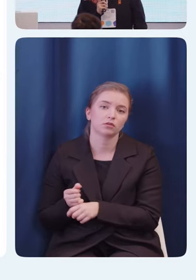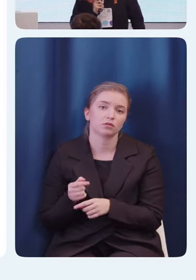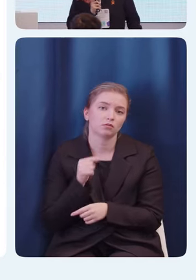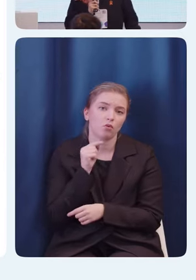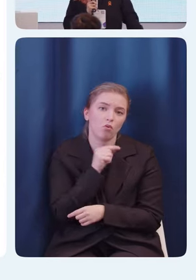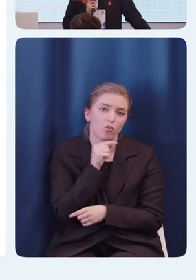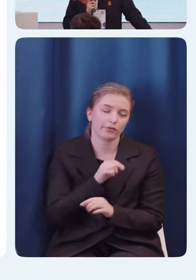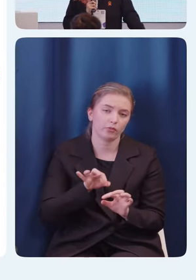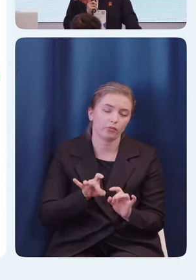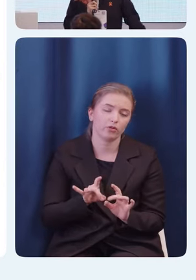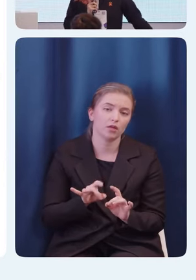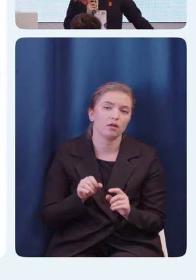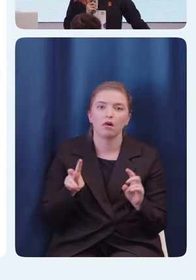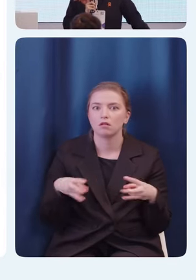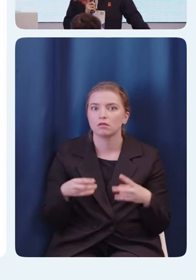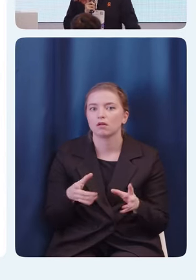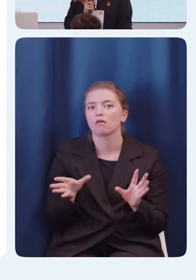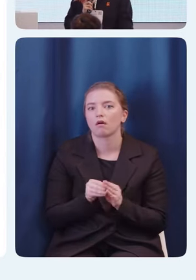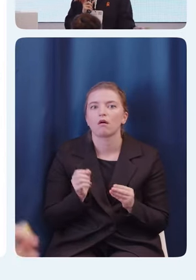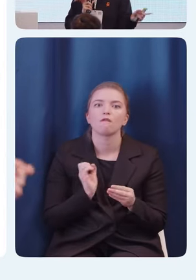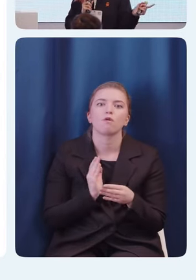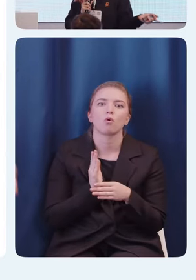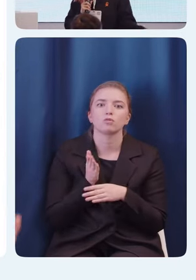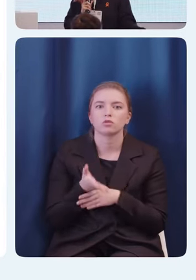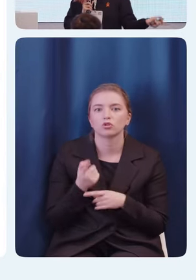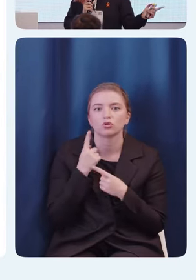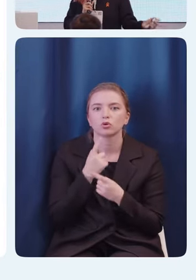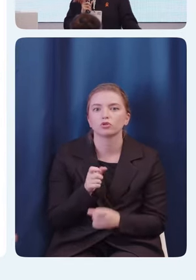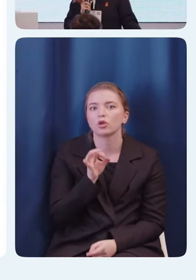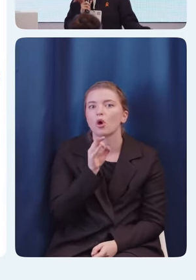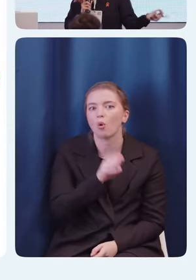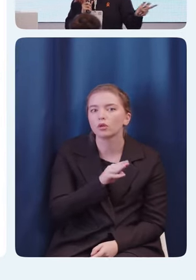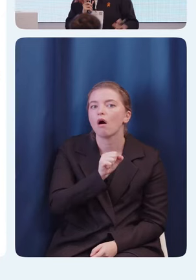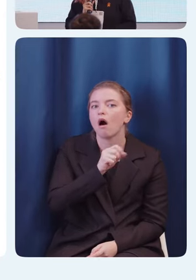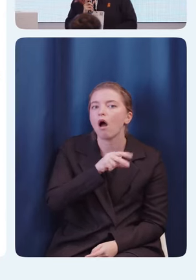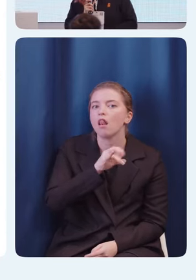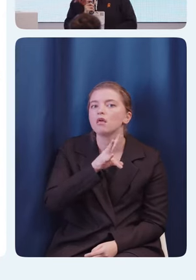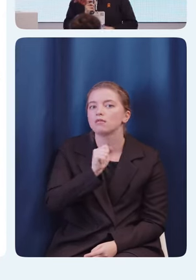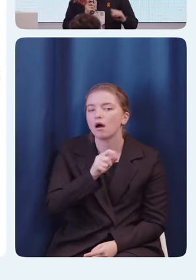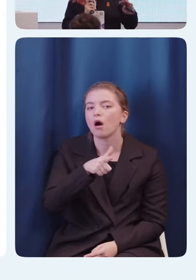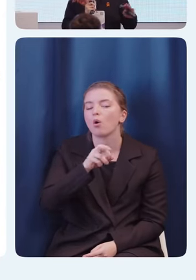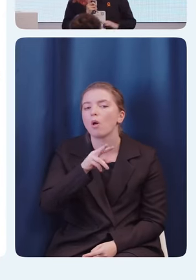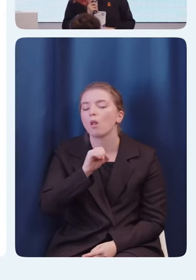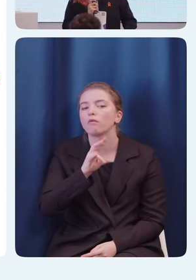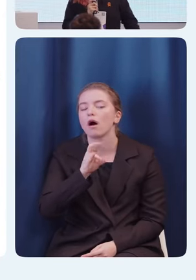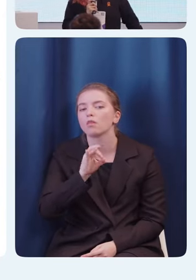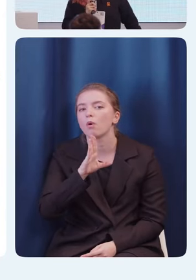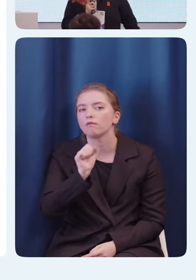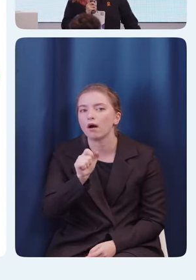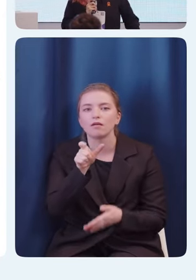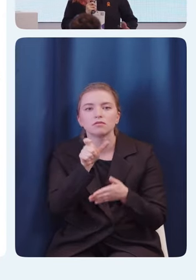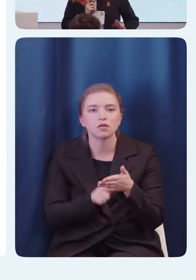стоит озвучивать текст как входящее сообщение от Алины Головановой, текст сообщения «Привет» и что-то